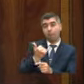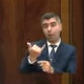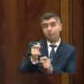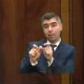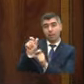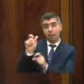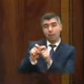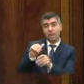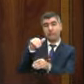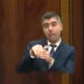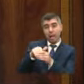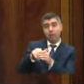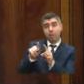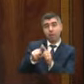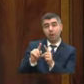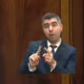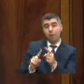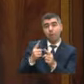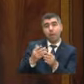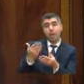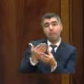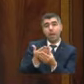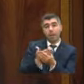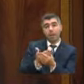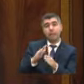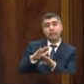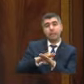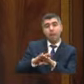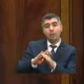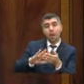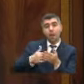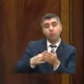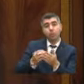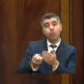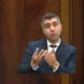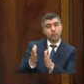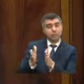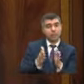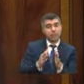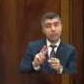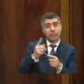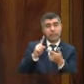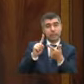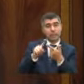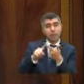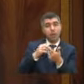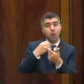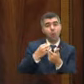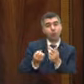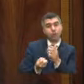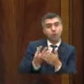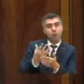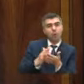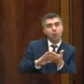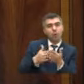العمل السياسي خلال أن تبادرون بفتح ملف الإصلاح السياسي والدستوري، ثانيا أن تعملوا كحكومة ودولة في خلق جو من الانفراج